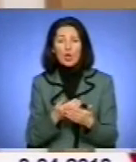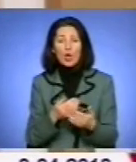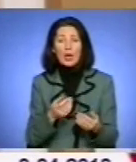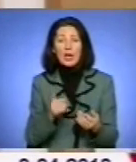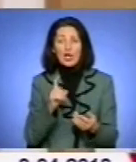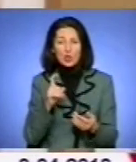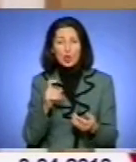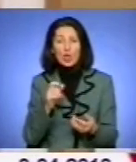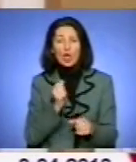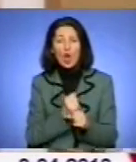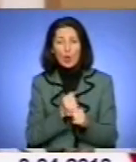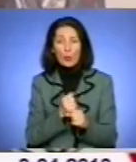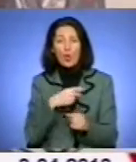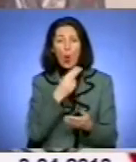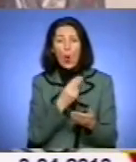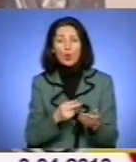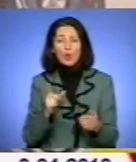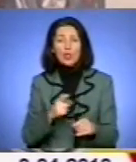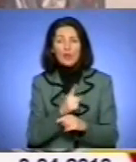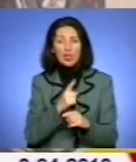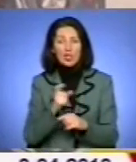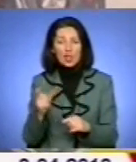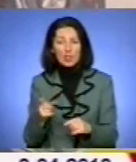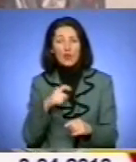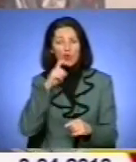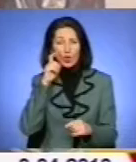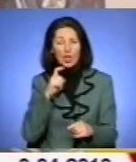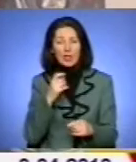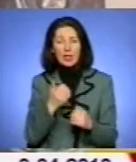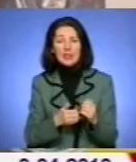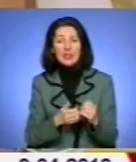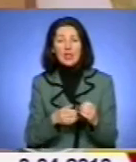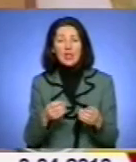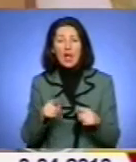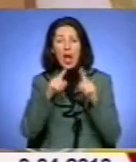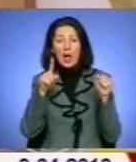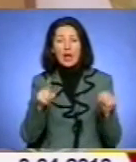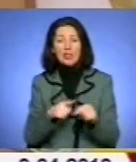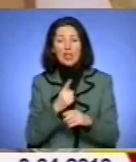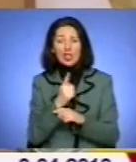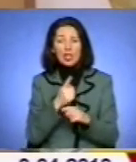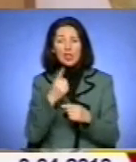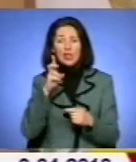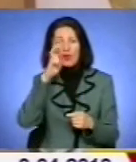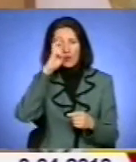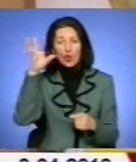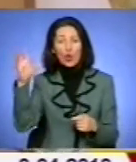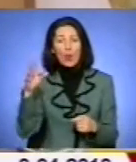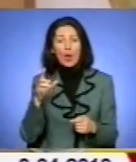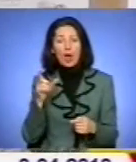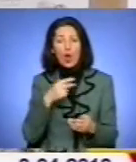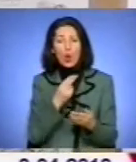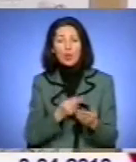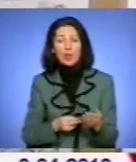робіт художників-шаржистів з України. Серед запропонованих картин – шаржі відомих митців – Валерія Нестеренка, Юрія